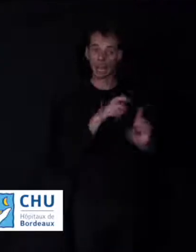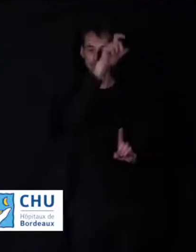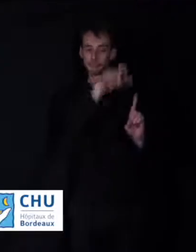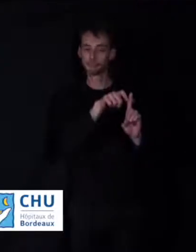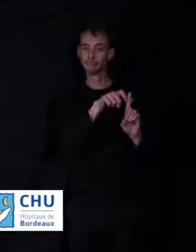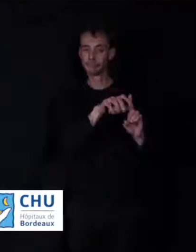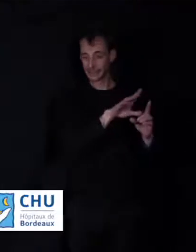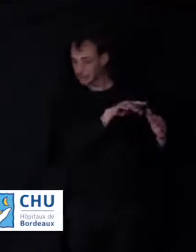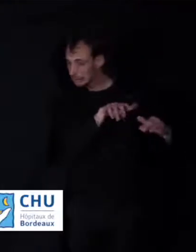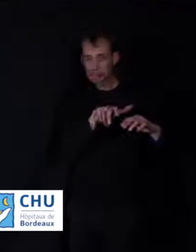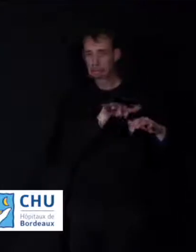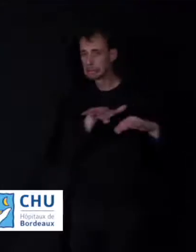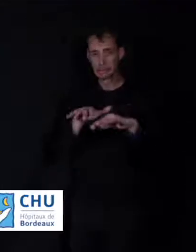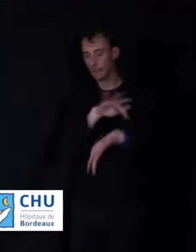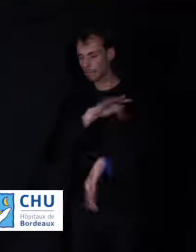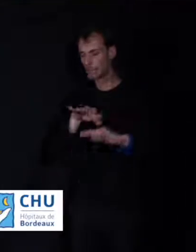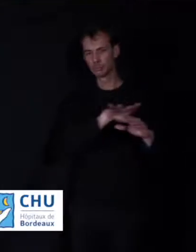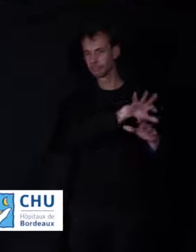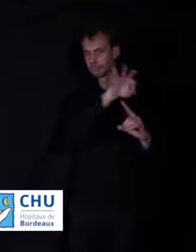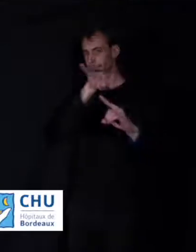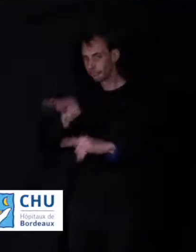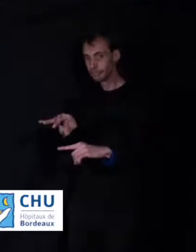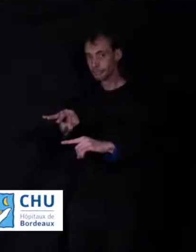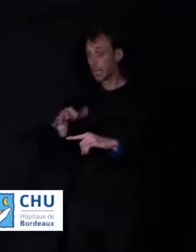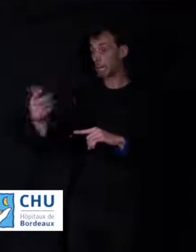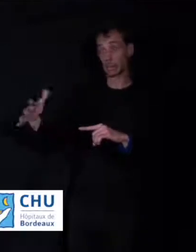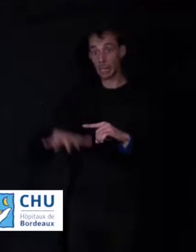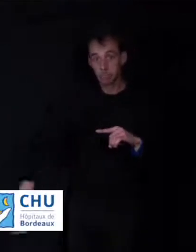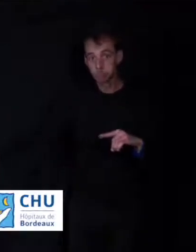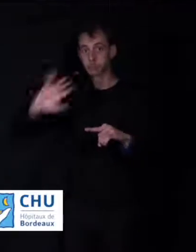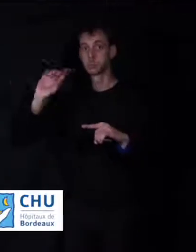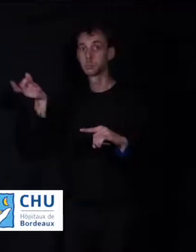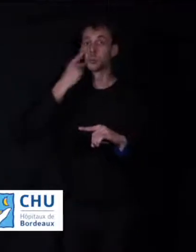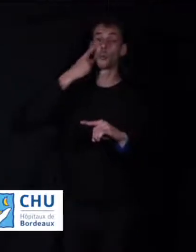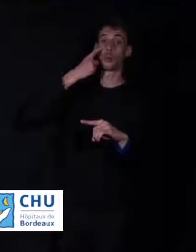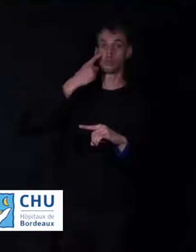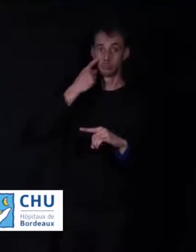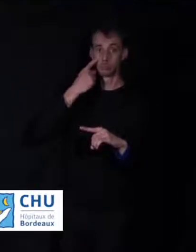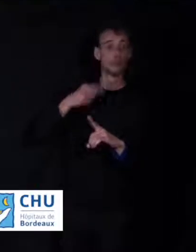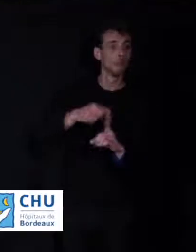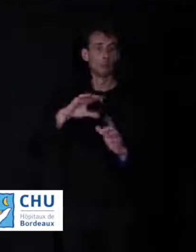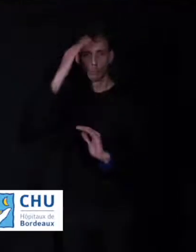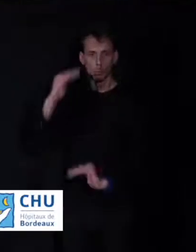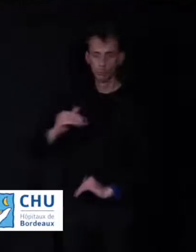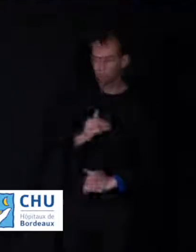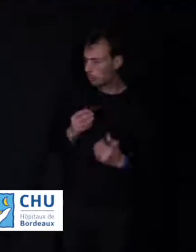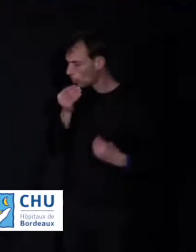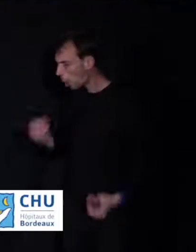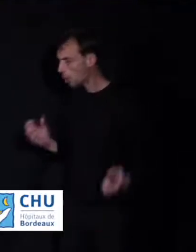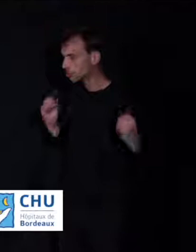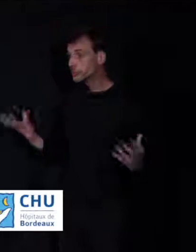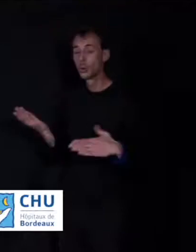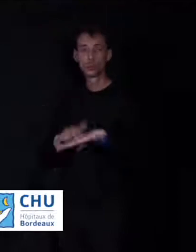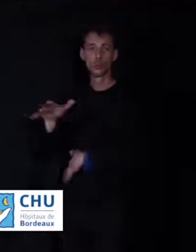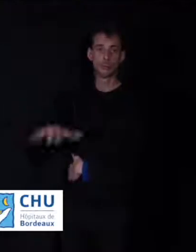la France, le bruit de ses bienfaits vainement le devance, la folie confiance aux regards effarés, adopte les récits